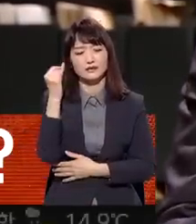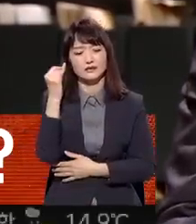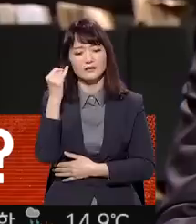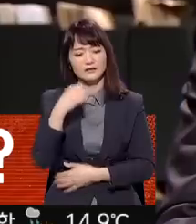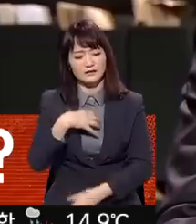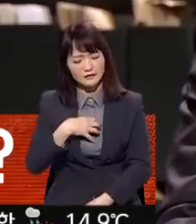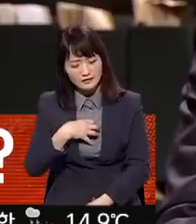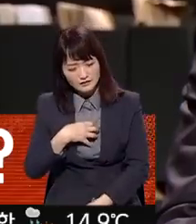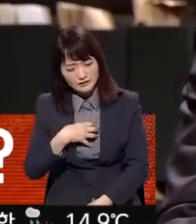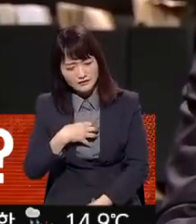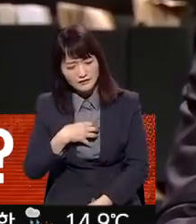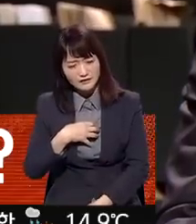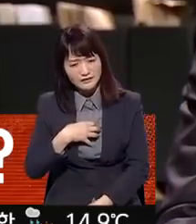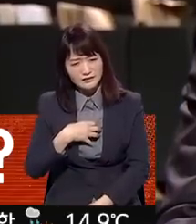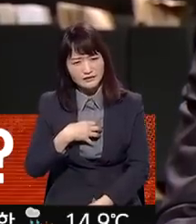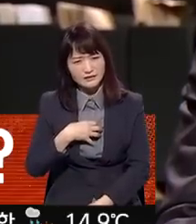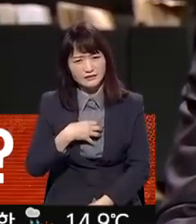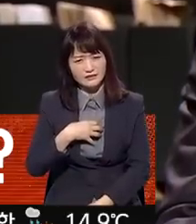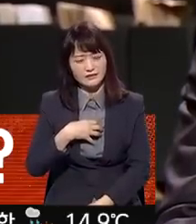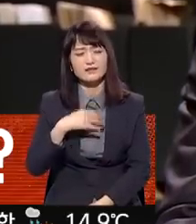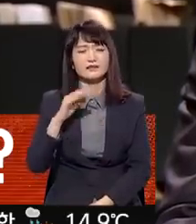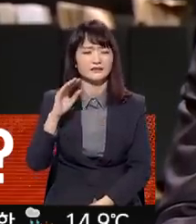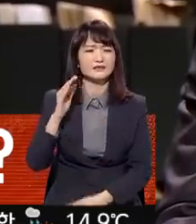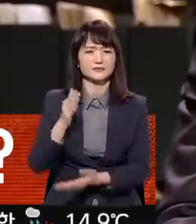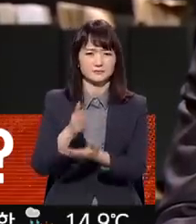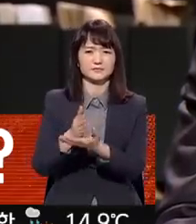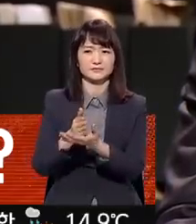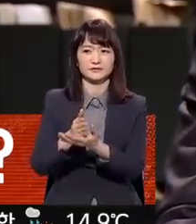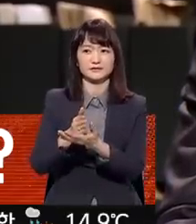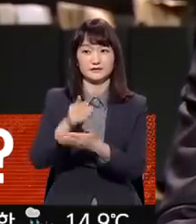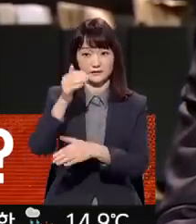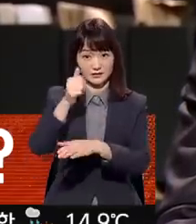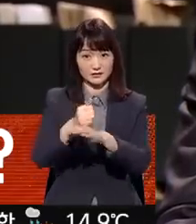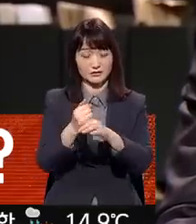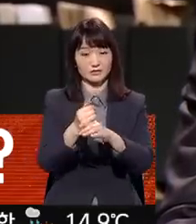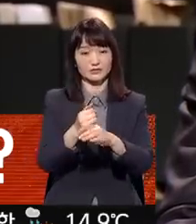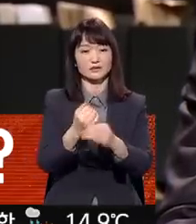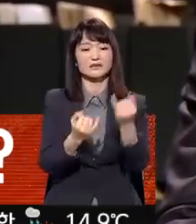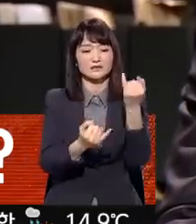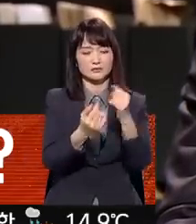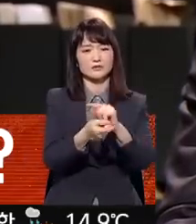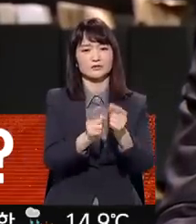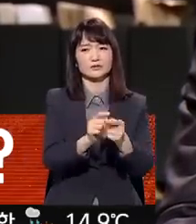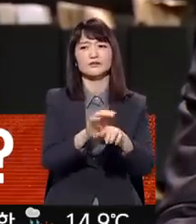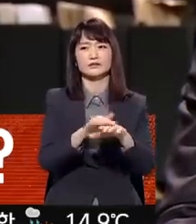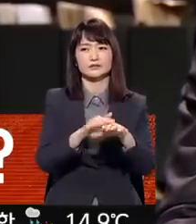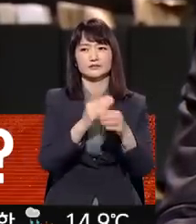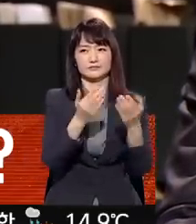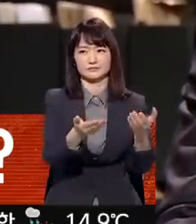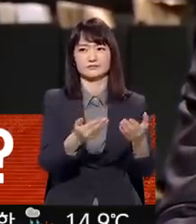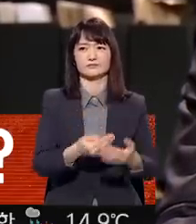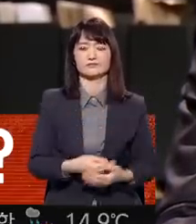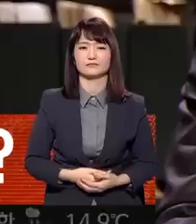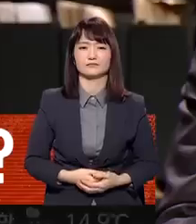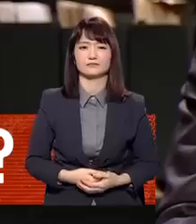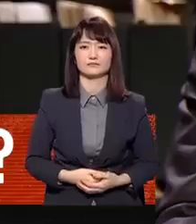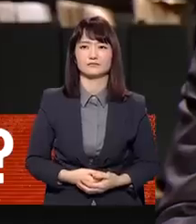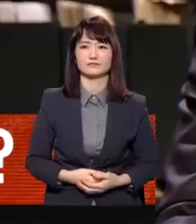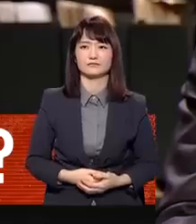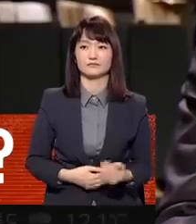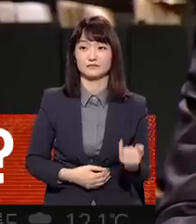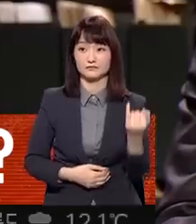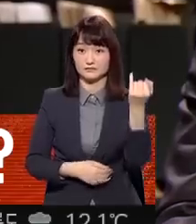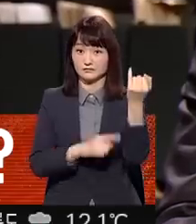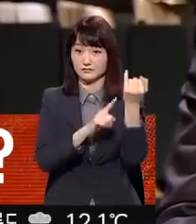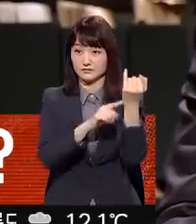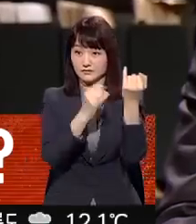크게 걱정을 하시거나 그러진 않으셔도 된다. 결국에 나중에 자매끼리 좀 해결할 것이다라는 얘기를 드리고 싶어요. 근데 이